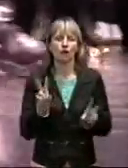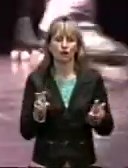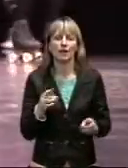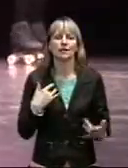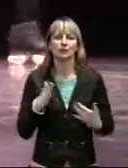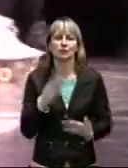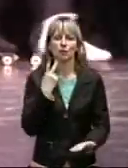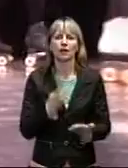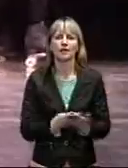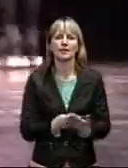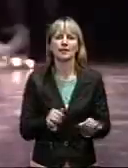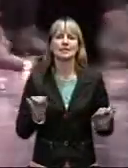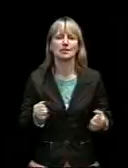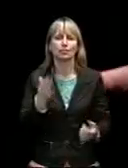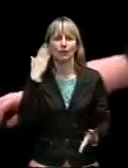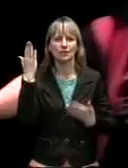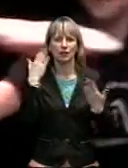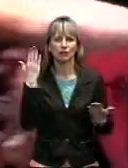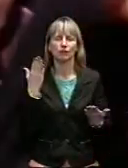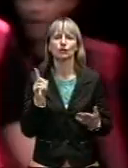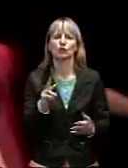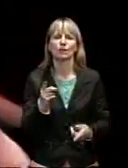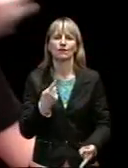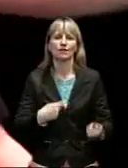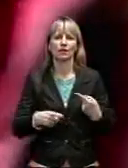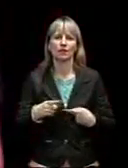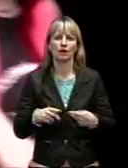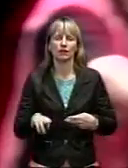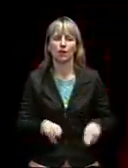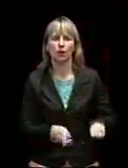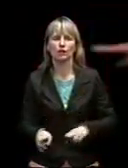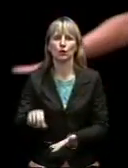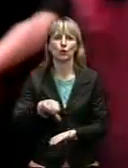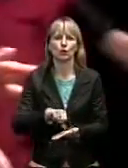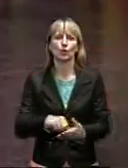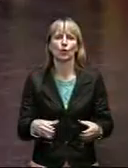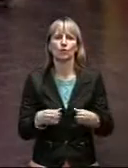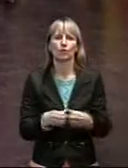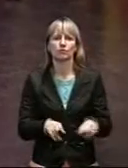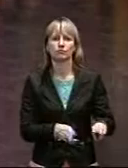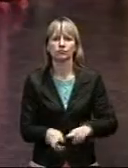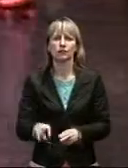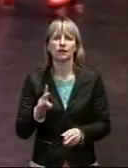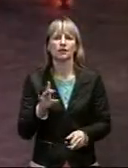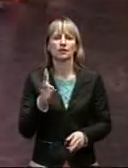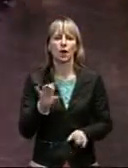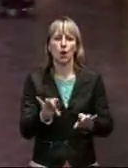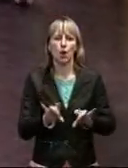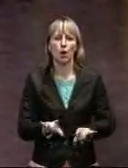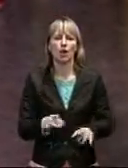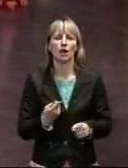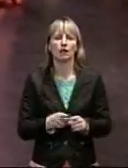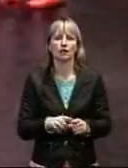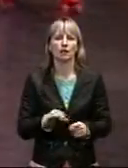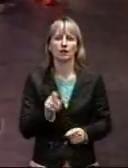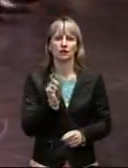буде демонструвати зимові забавки. Щоб відтворити катання на ковзанах, учасники колективу пересуватимуться на роликах. Серед вихованців